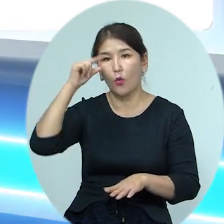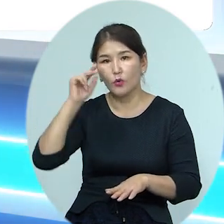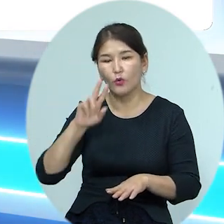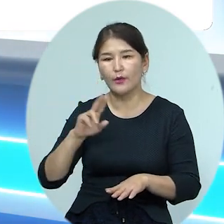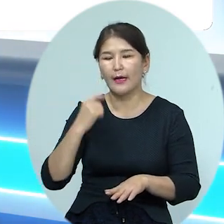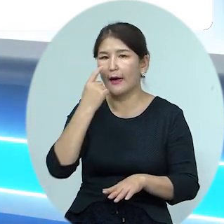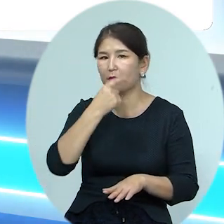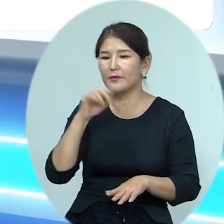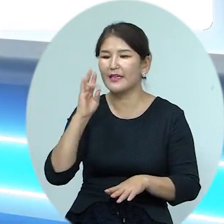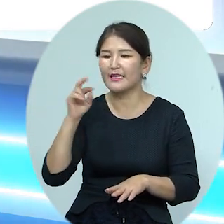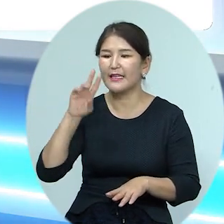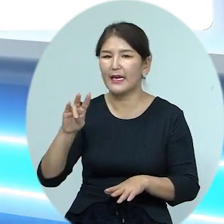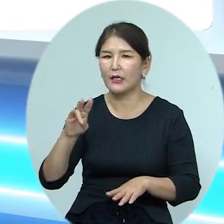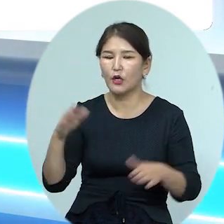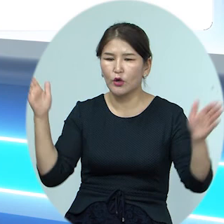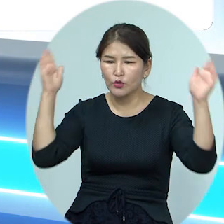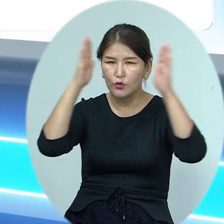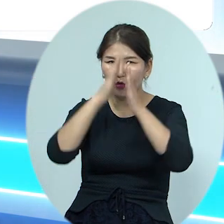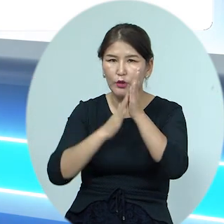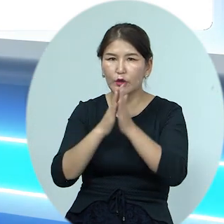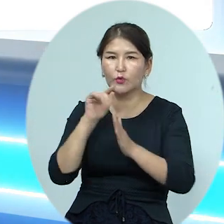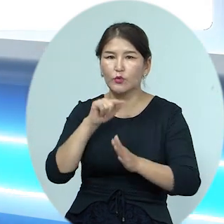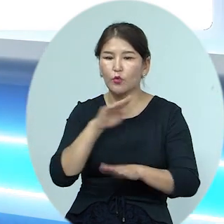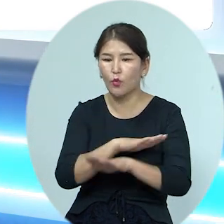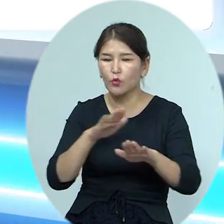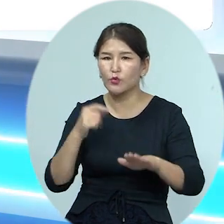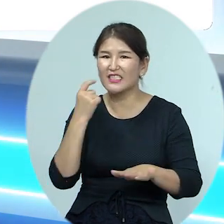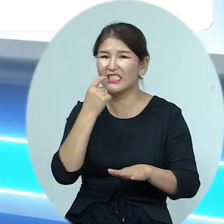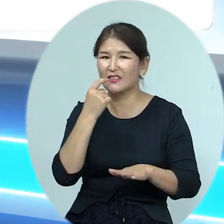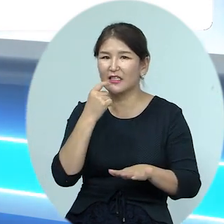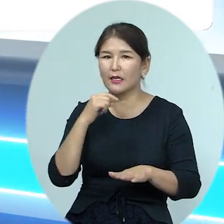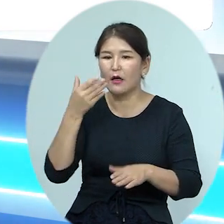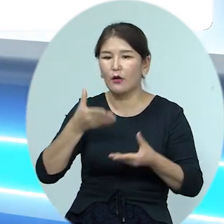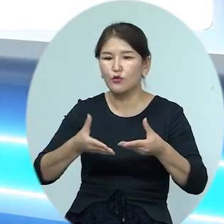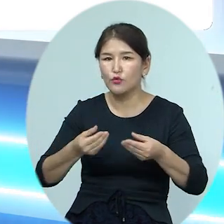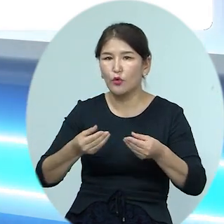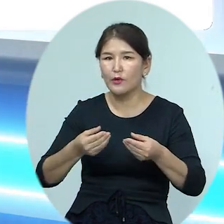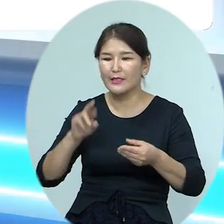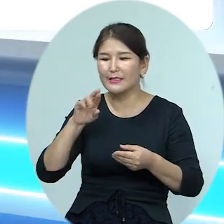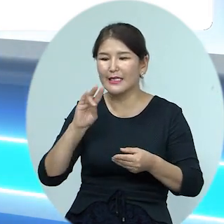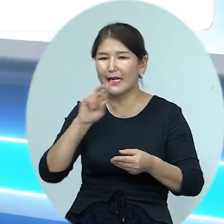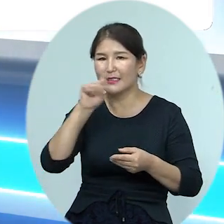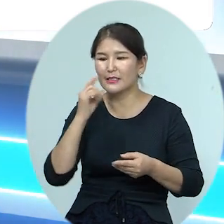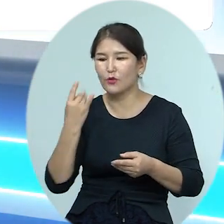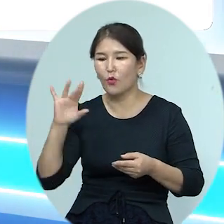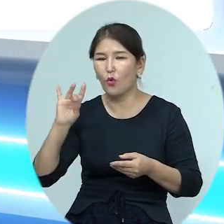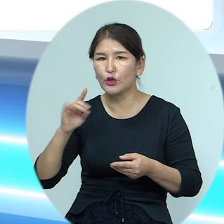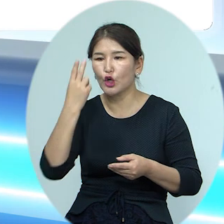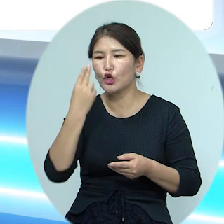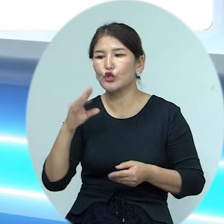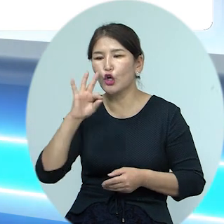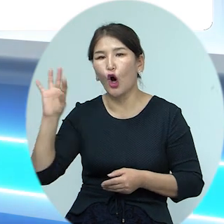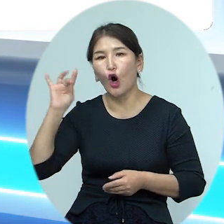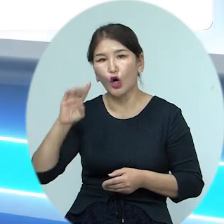амны хүндийд байгаа нян шөнийн турш хүүхдийн чинь шүдийг зөөлөж, ялзруулж, цоорох